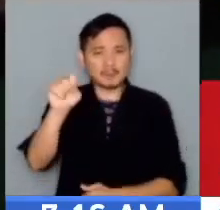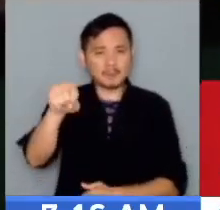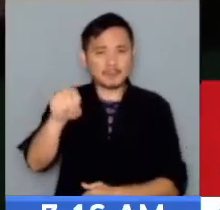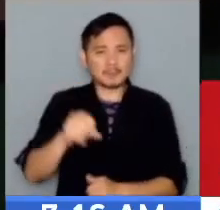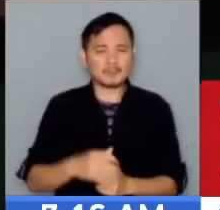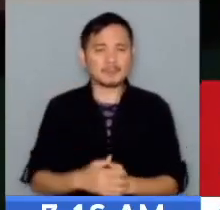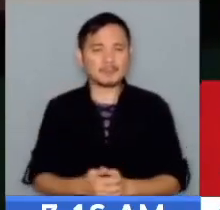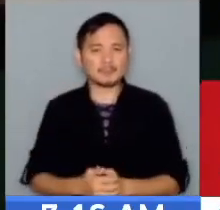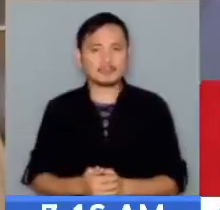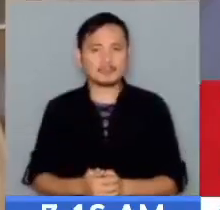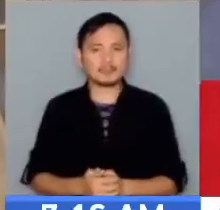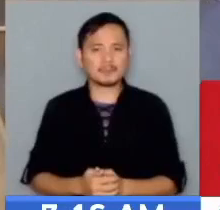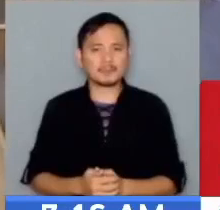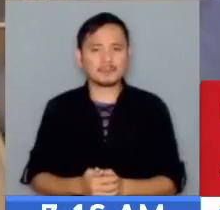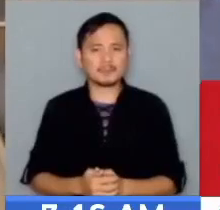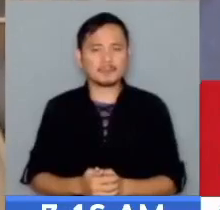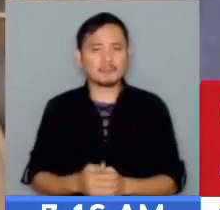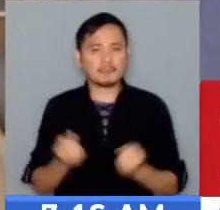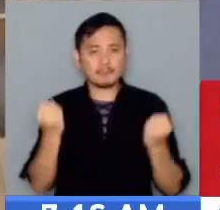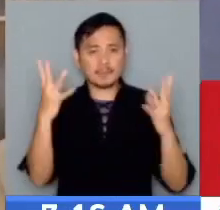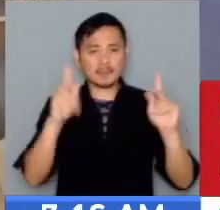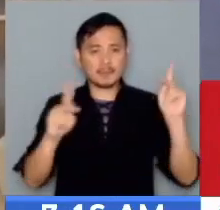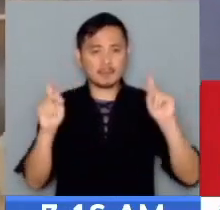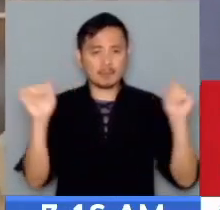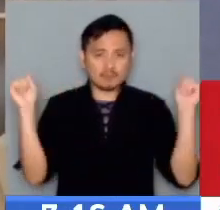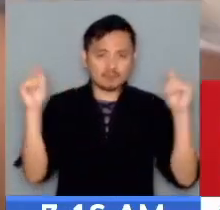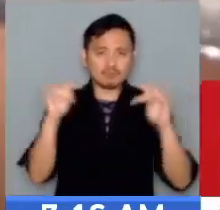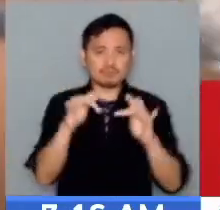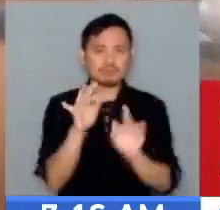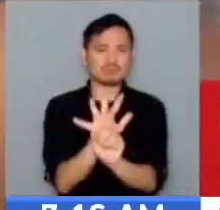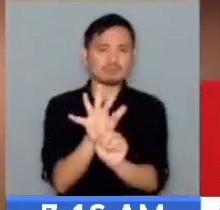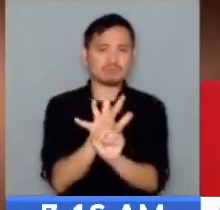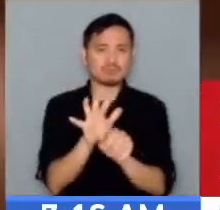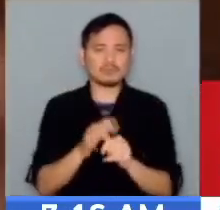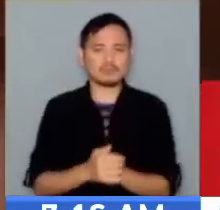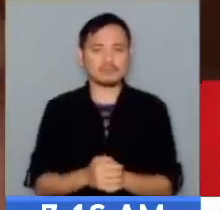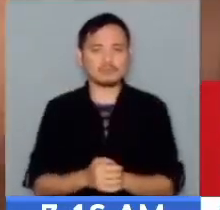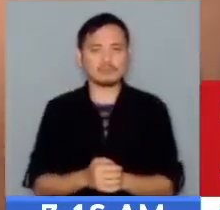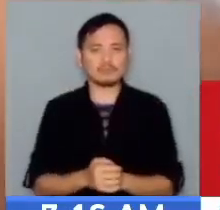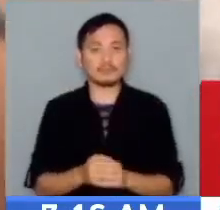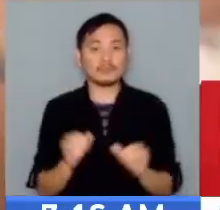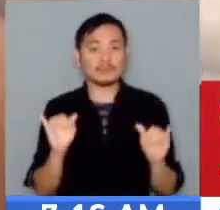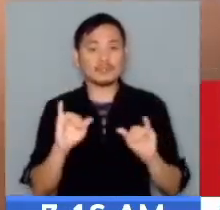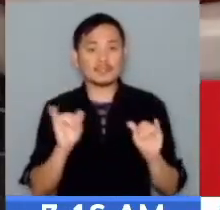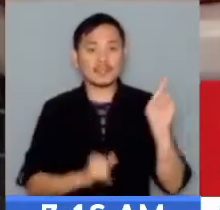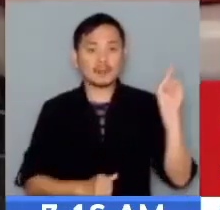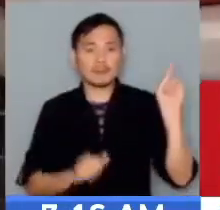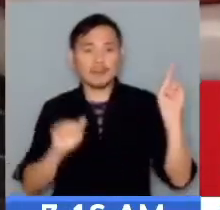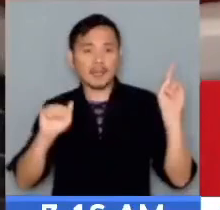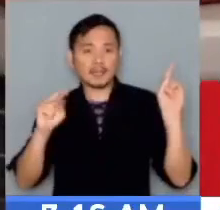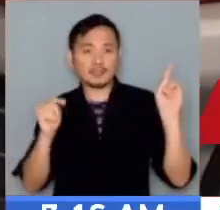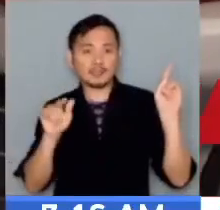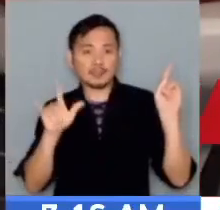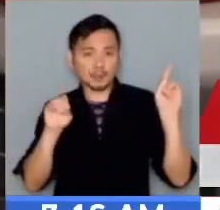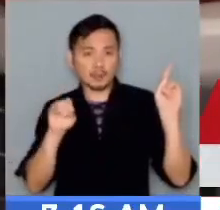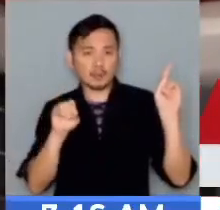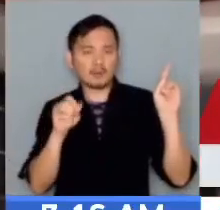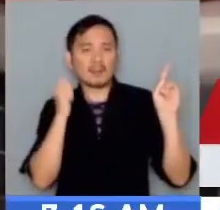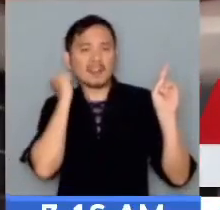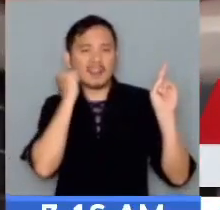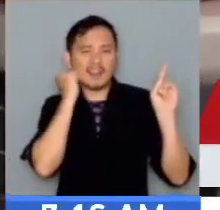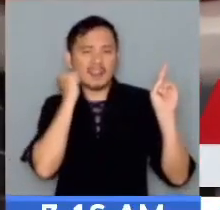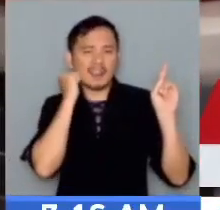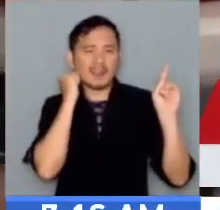Marami kumakain dito. Suki ng araw nila si Angelo na halos araw-araw dito kumakain. Mas masarap po sa lite, puro